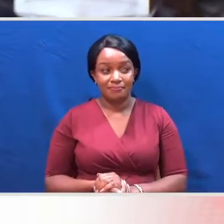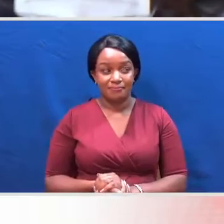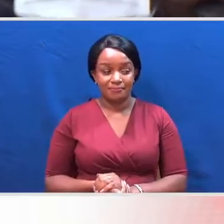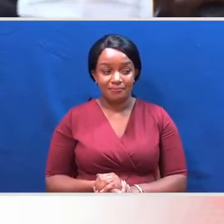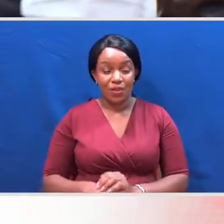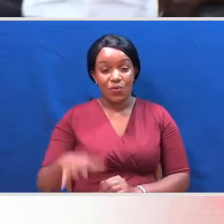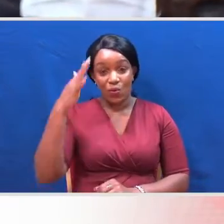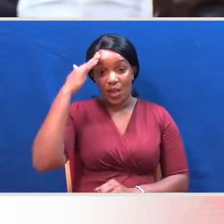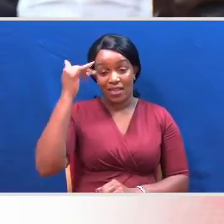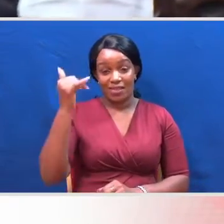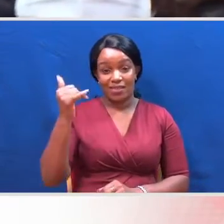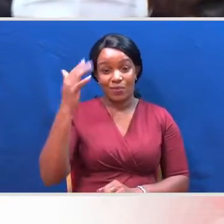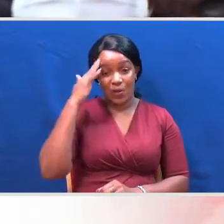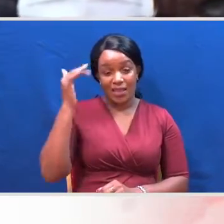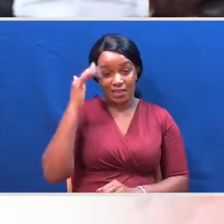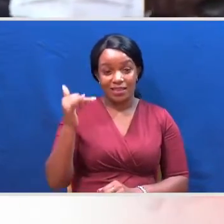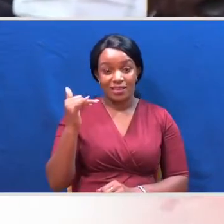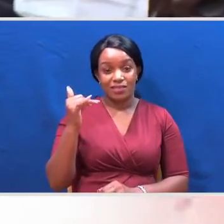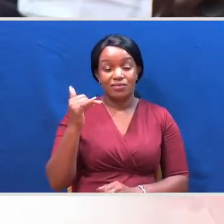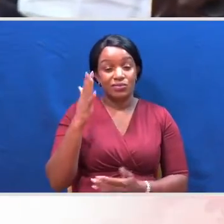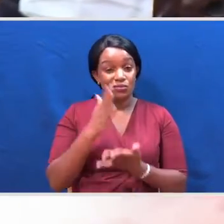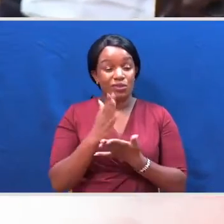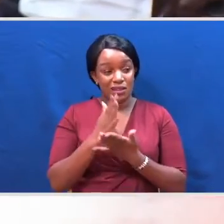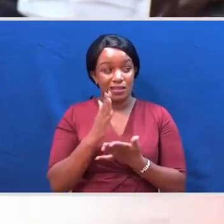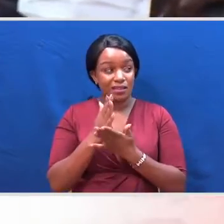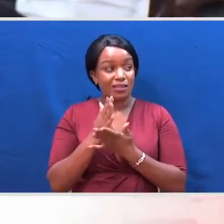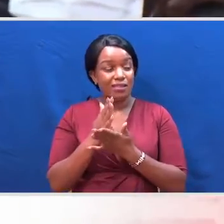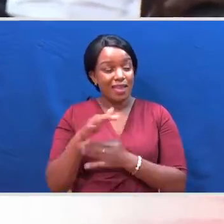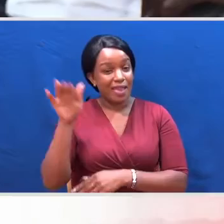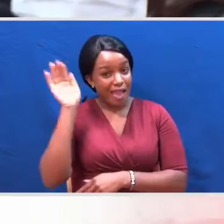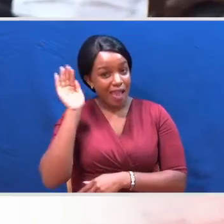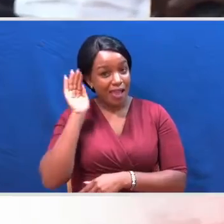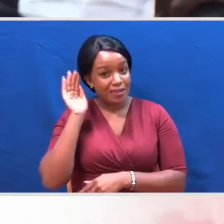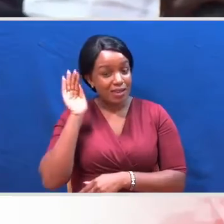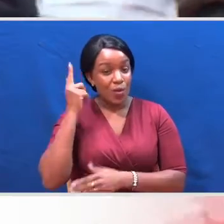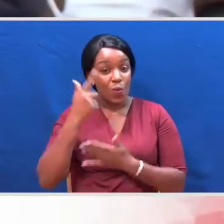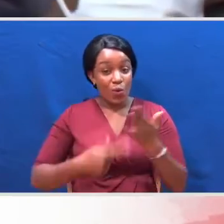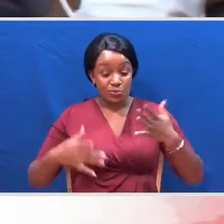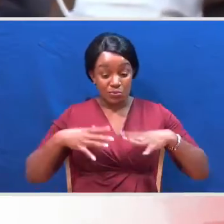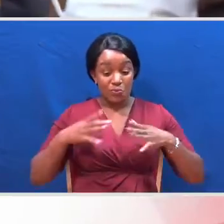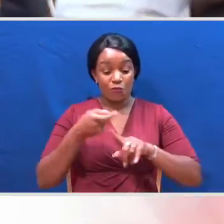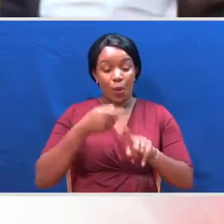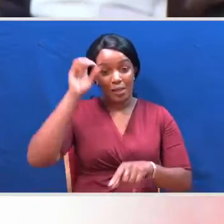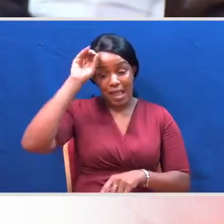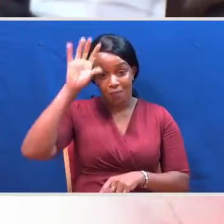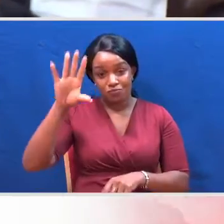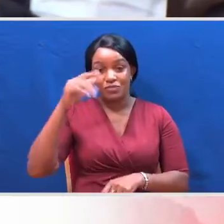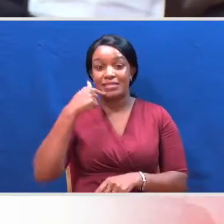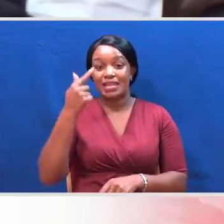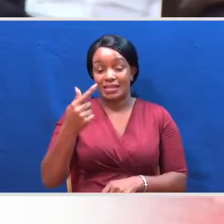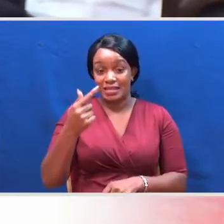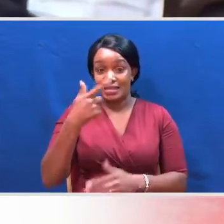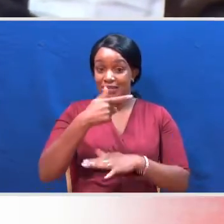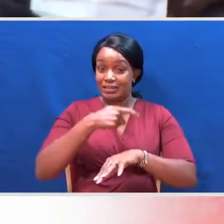Kwa sababu walisikia vile watu ya Kiambu walisema wakati ule